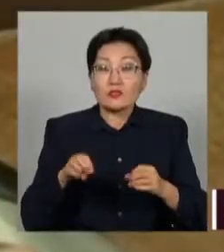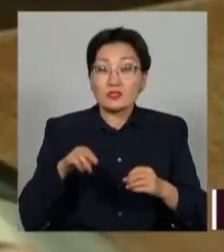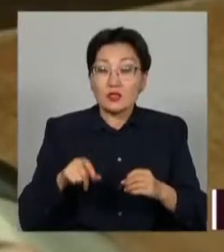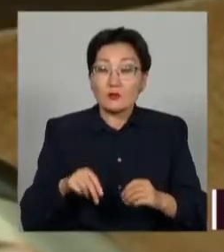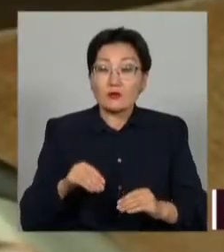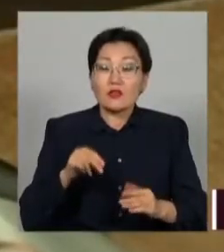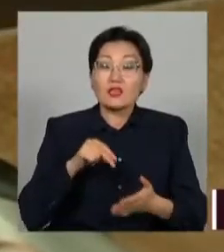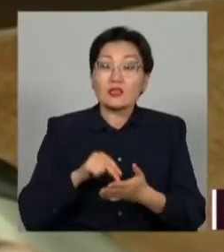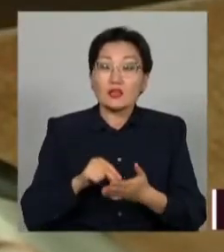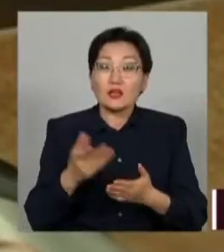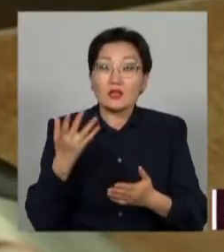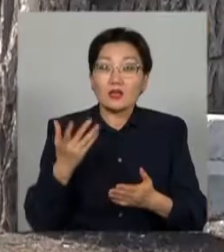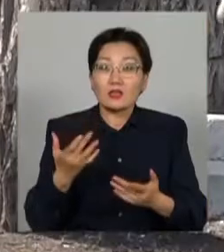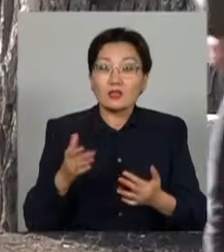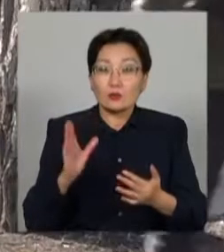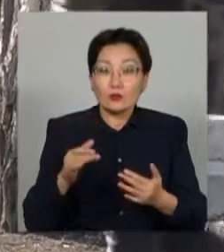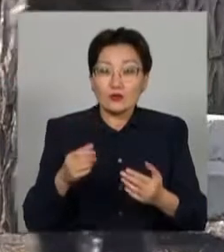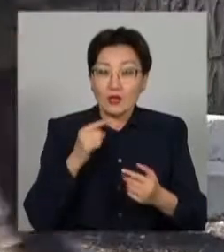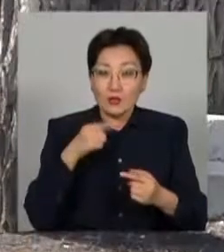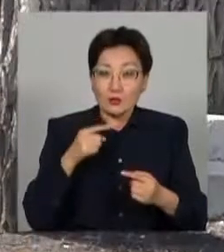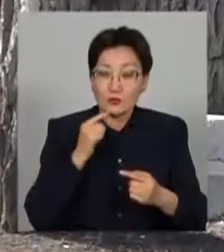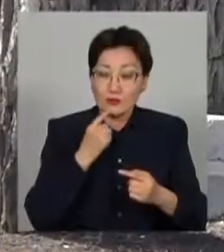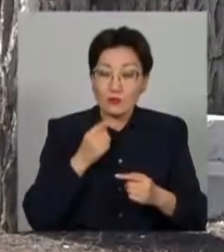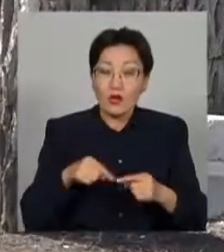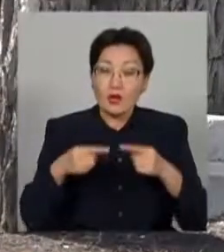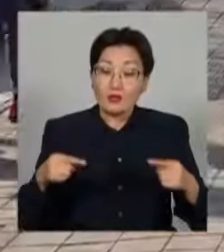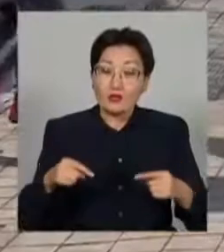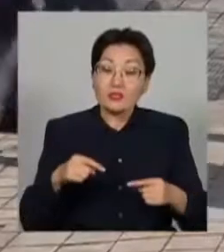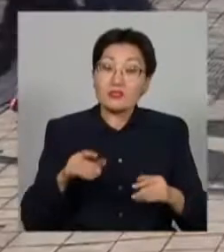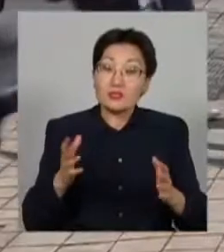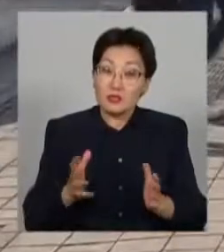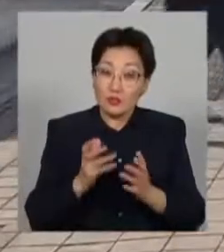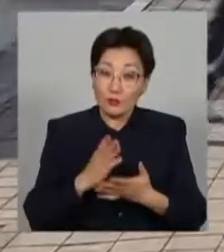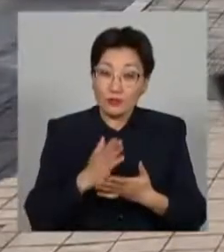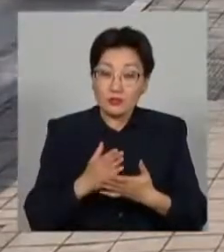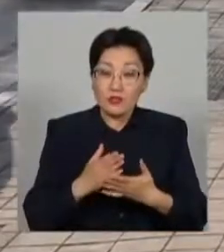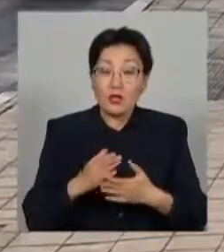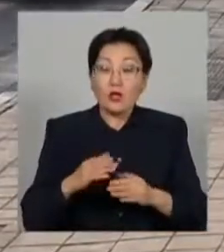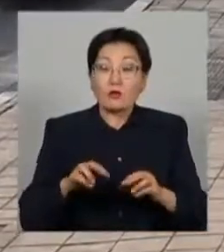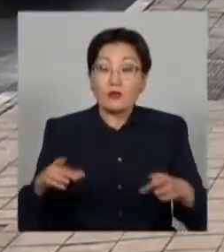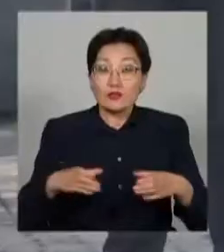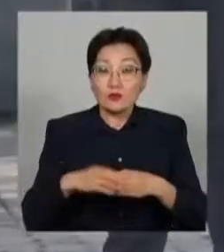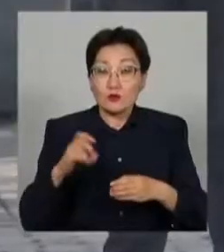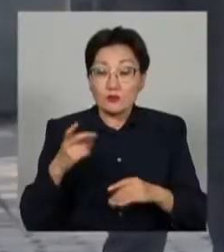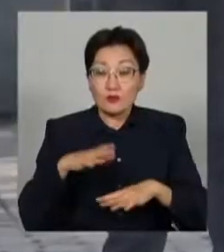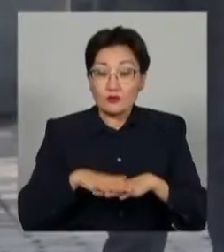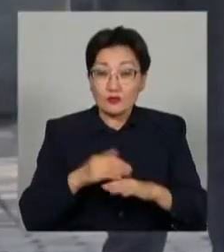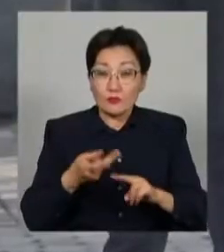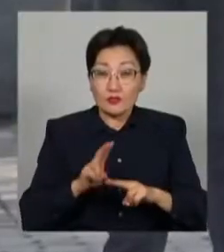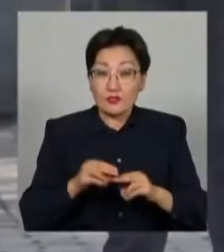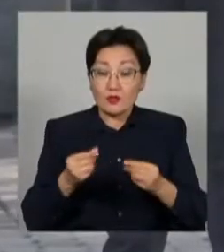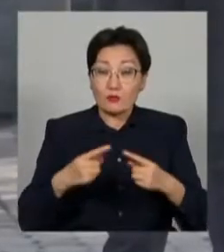бағамы қанша болатынын айту қиын дейді. Ал әзірге айырмашылық біршама сақталып отыр. Айта кету керек, ел үкіметі мен ұлттық банк бұған дейін